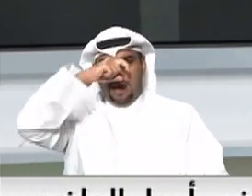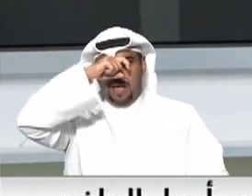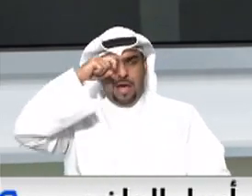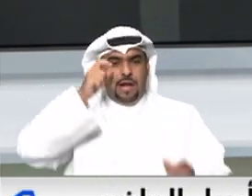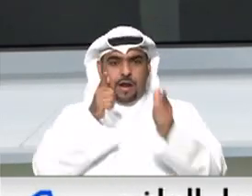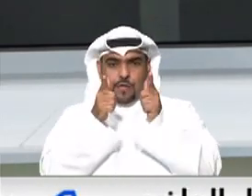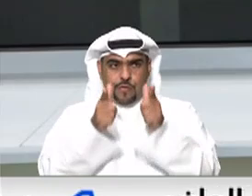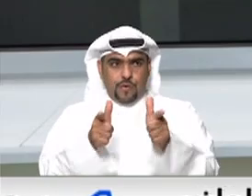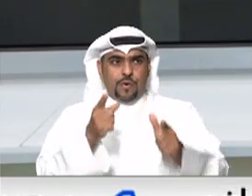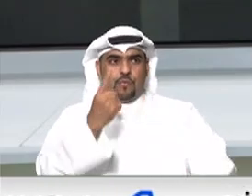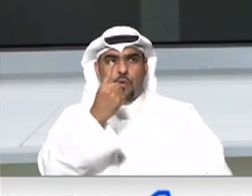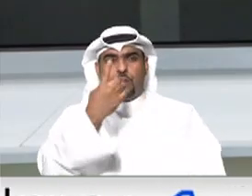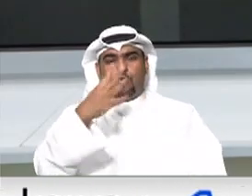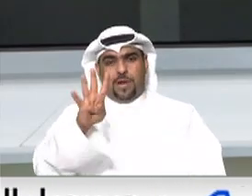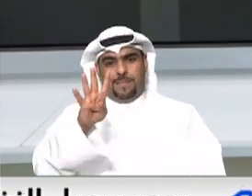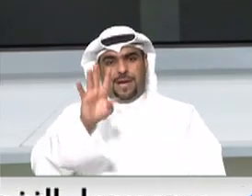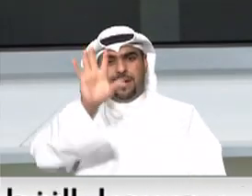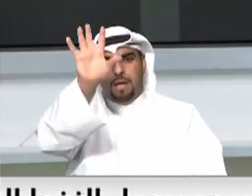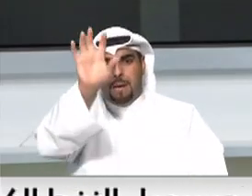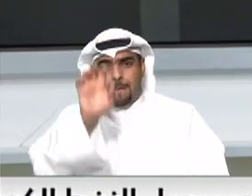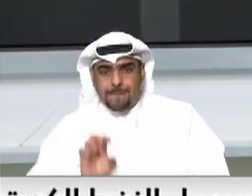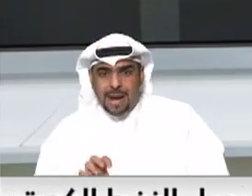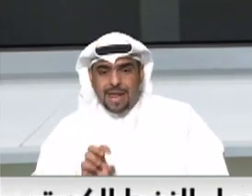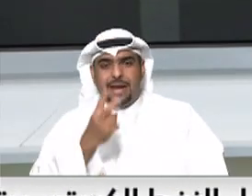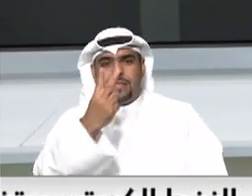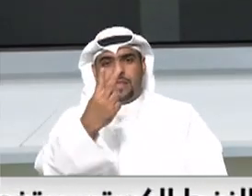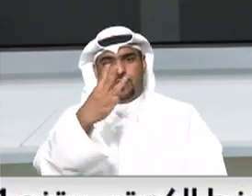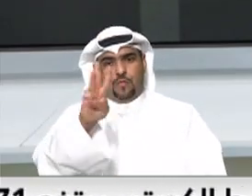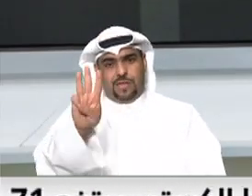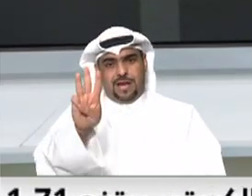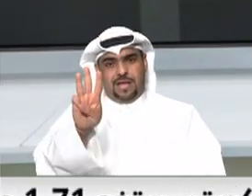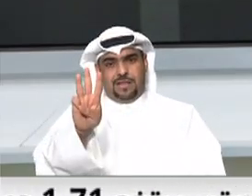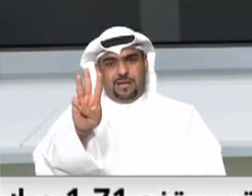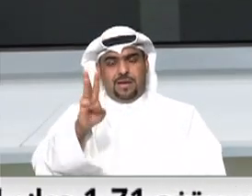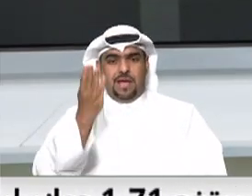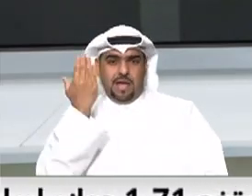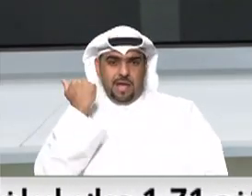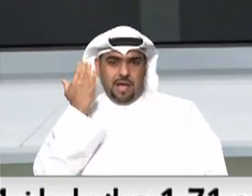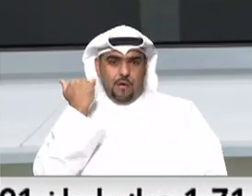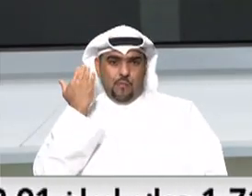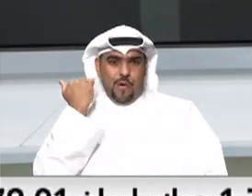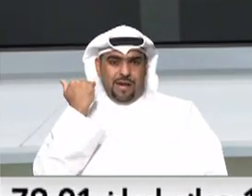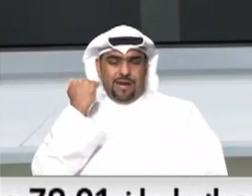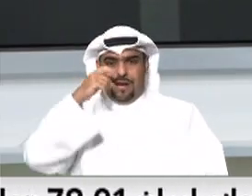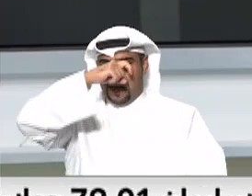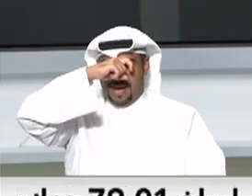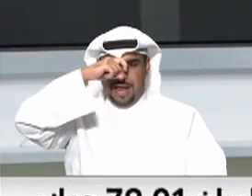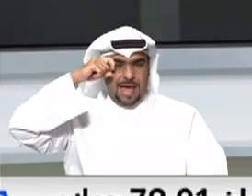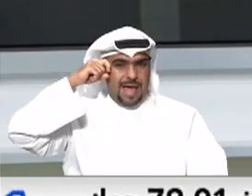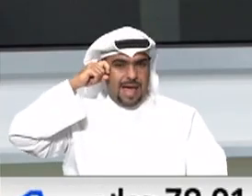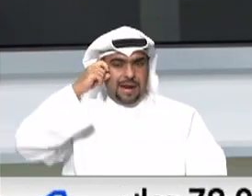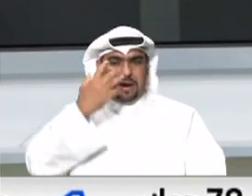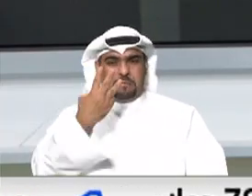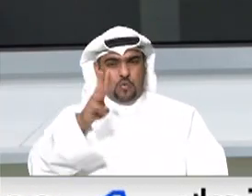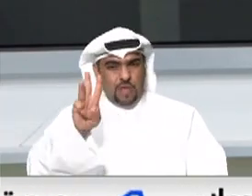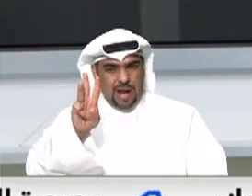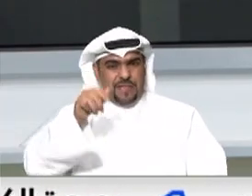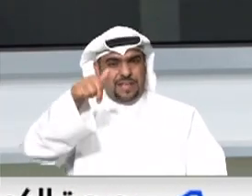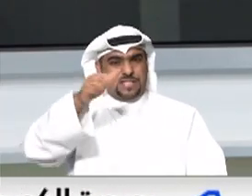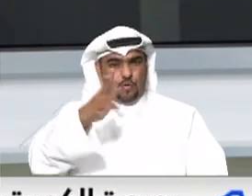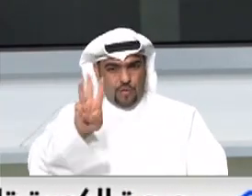درجات الحراره المعتدله في تراجع او نقدر نقول انها تراجعت خلال هذه الفتره الاجواء خلال المساء